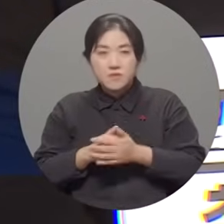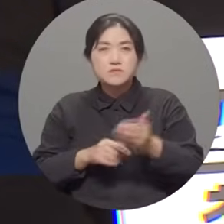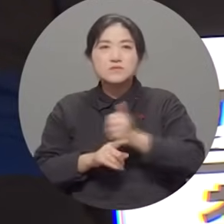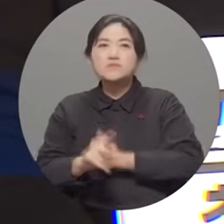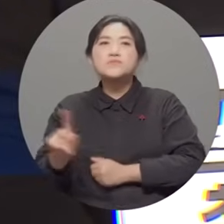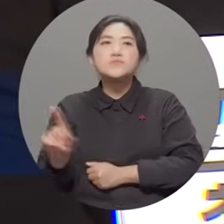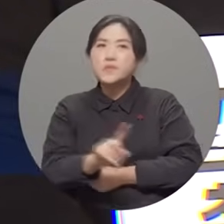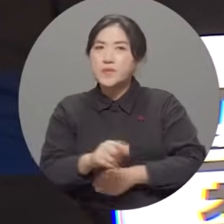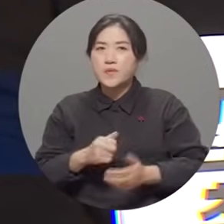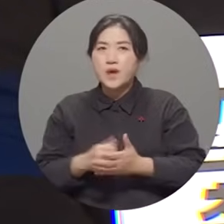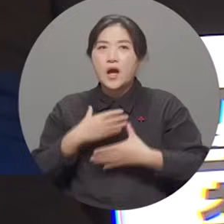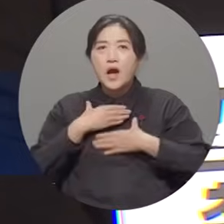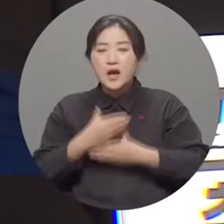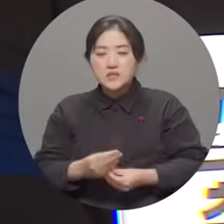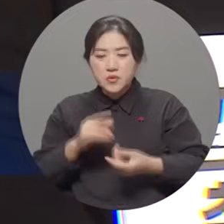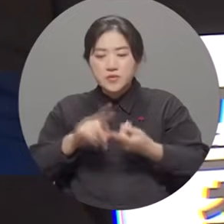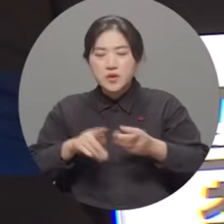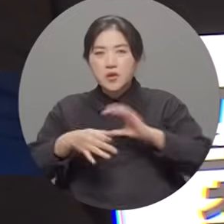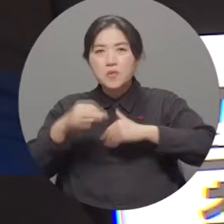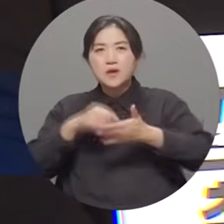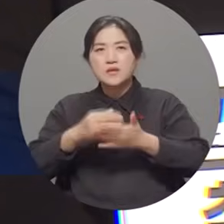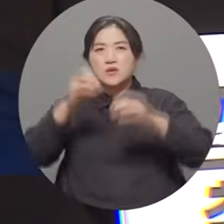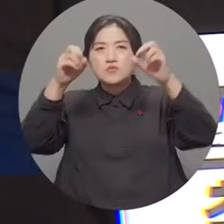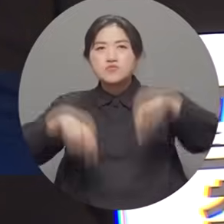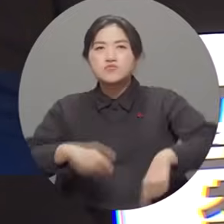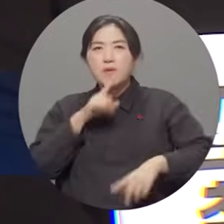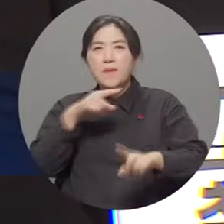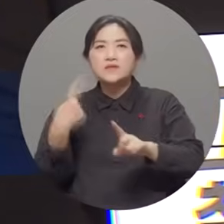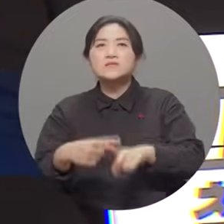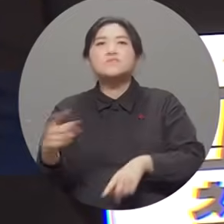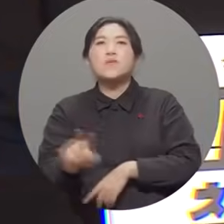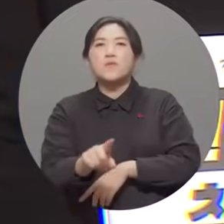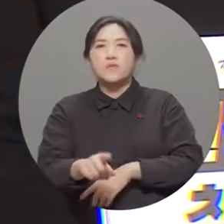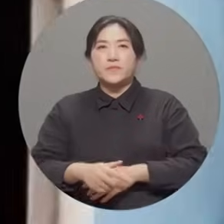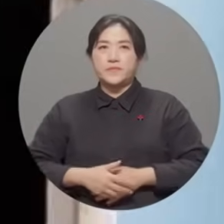한다면 그만큼 안전에 관심이 없었다는 증거 아닙니까?